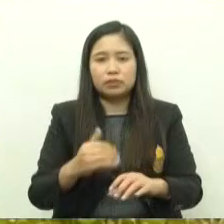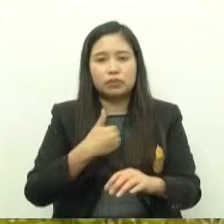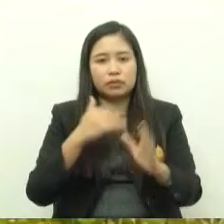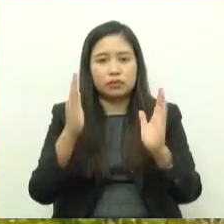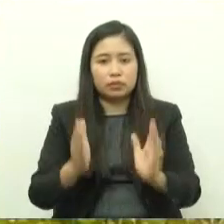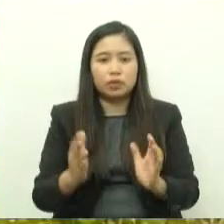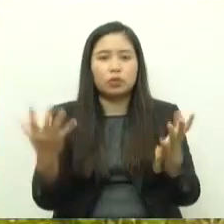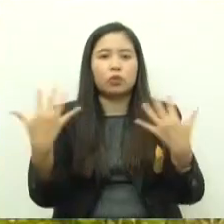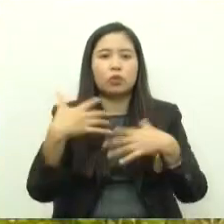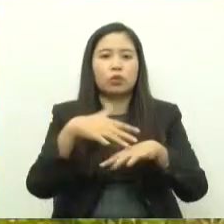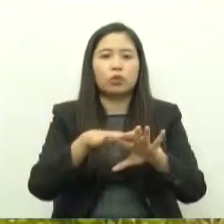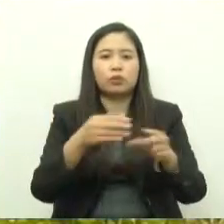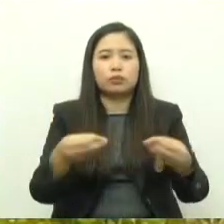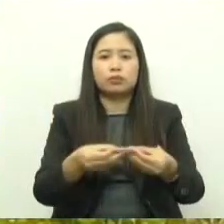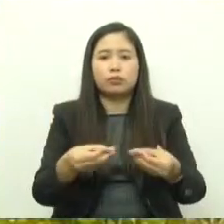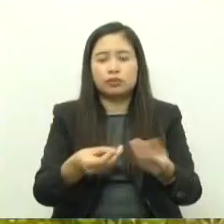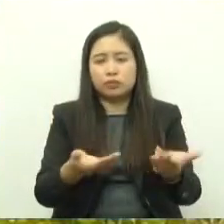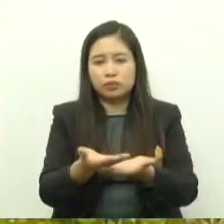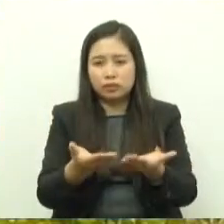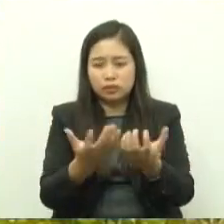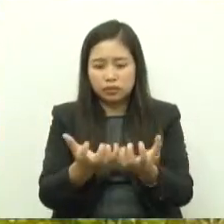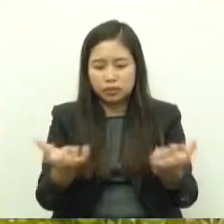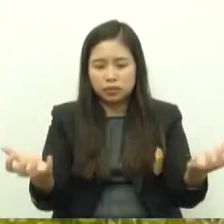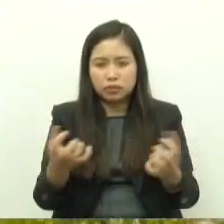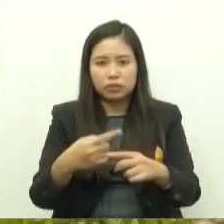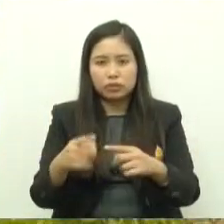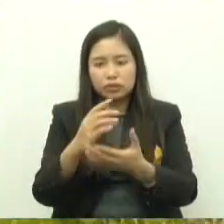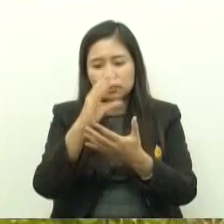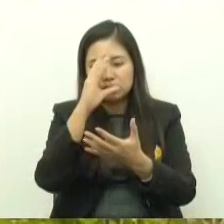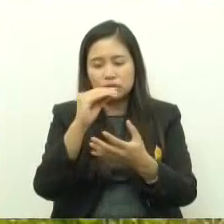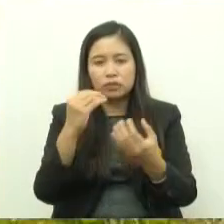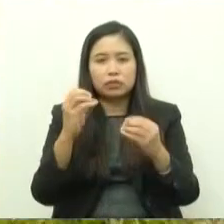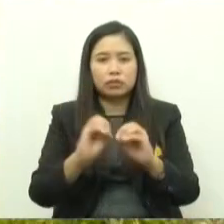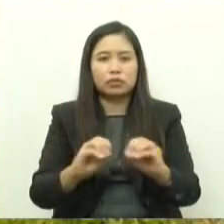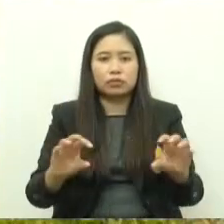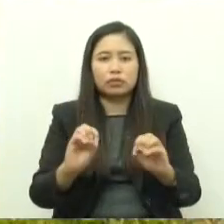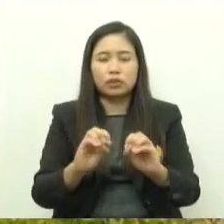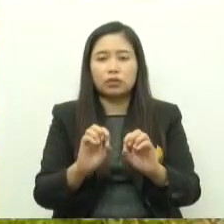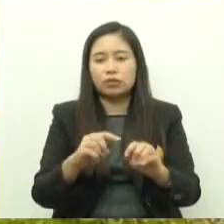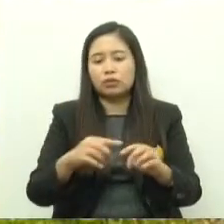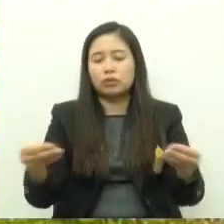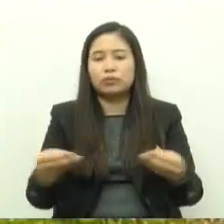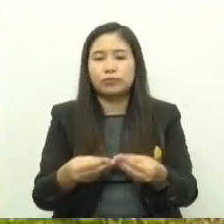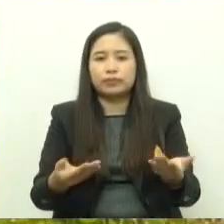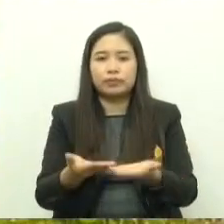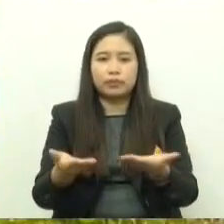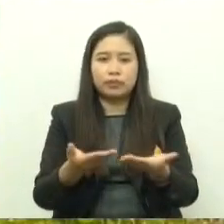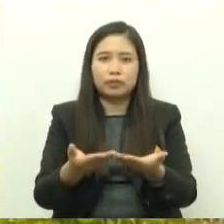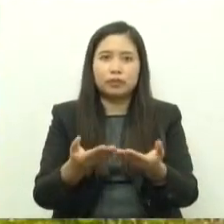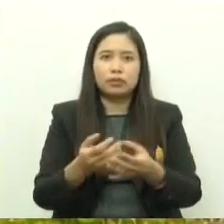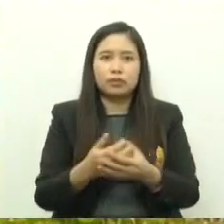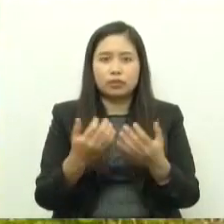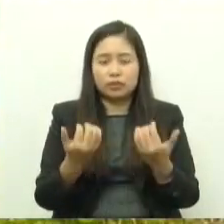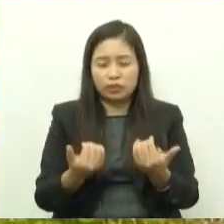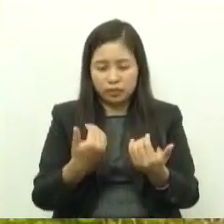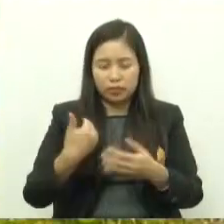ร่วมกันแล้วก็ใช้วัสดุอุกรในการจัดการเรียนการสอนร่วมกันค่ะในการขับเคลื่อนซึ่งผลที่ออกมานะคะจากปีที่